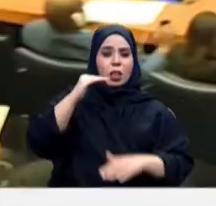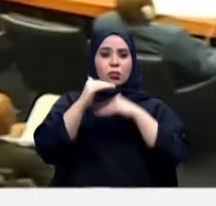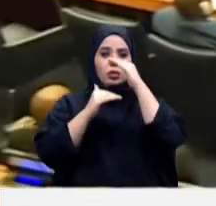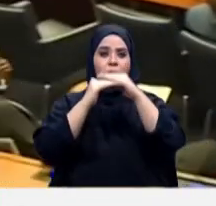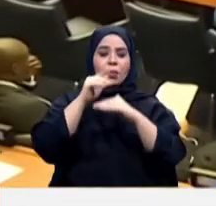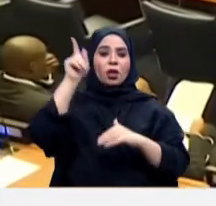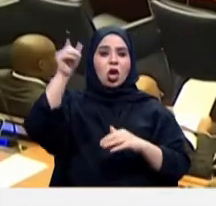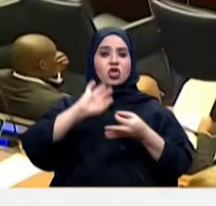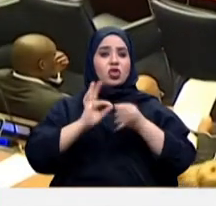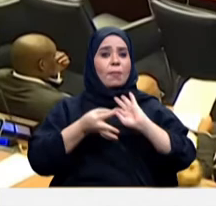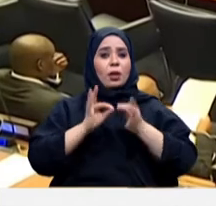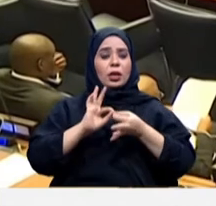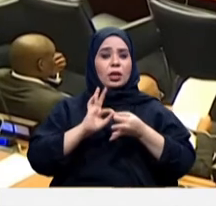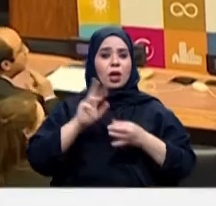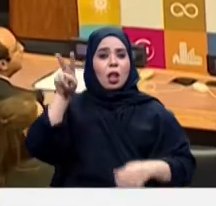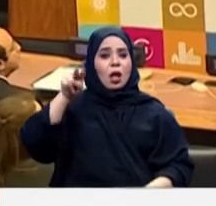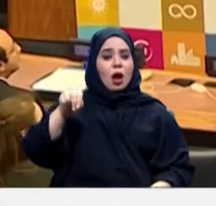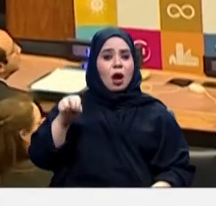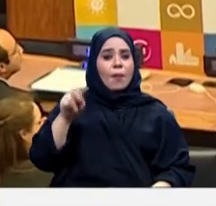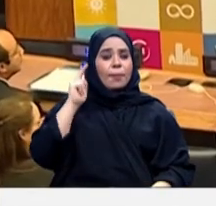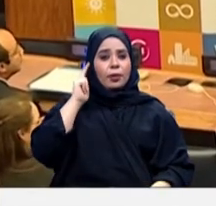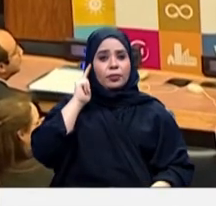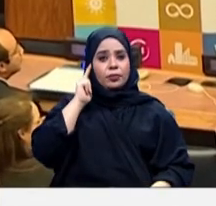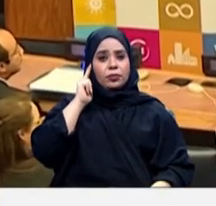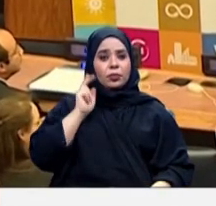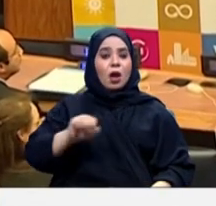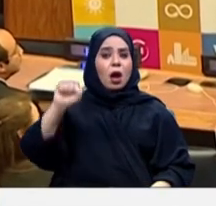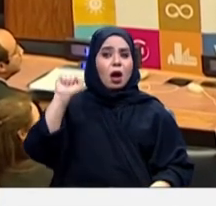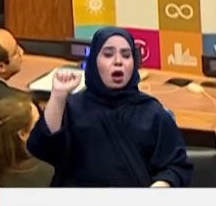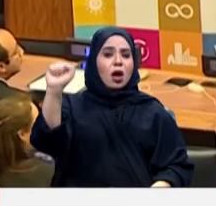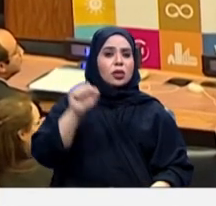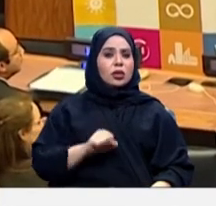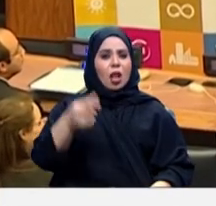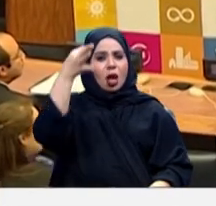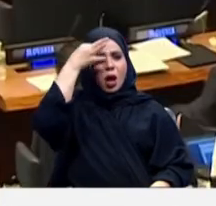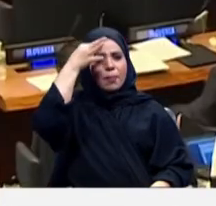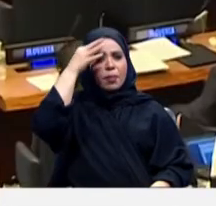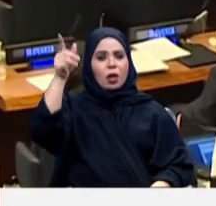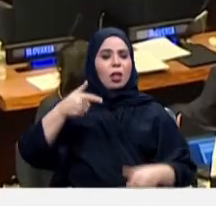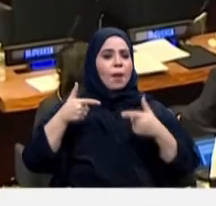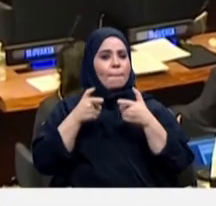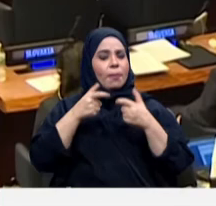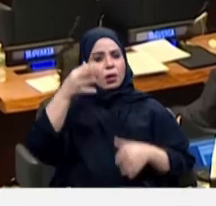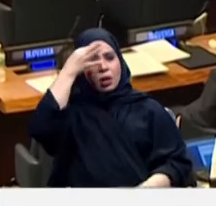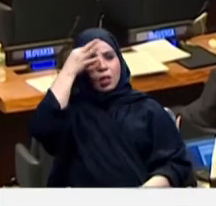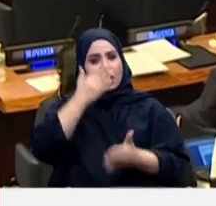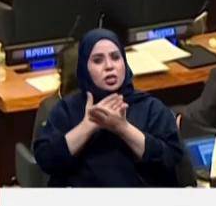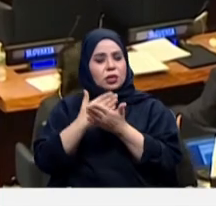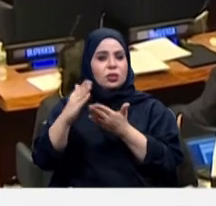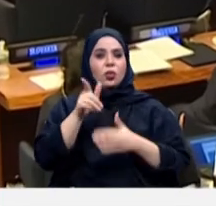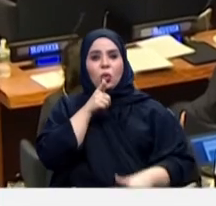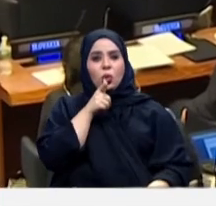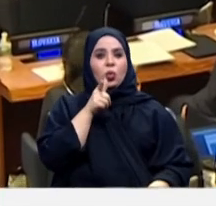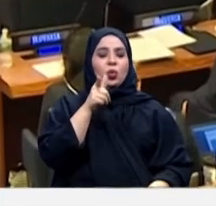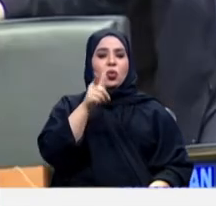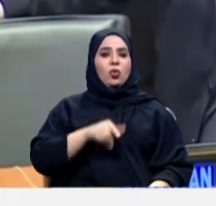للجمعية العامة للأمم المتحدة المعني بالأمراض غير المعدية ومكافحتها، وكذلك الكلمة التي